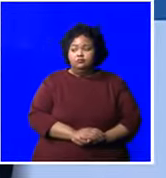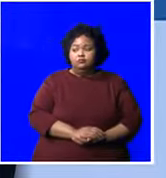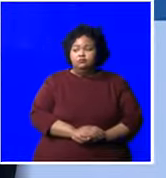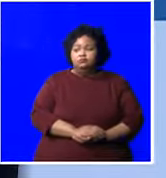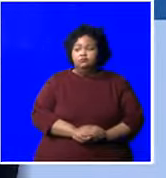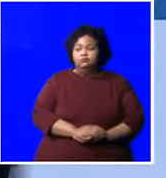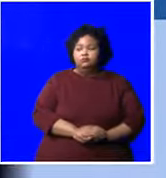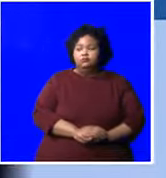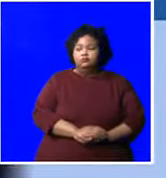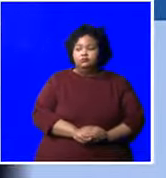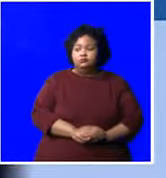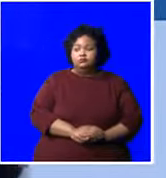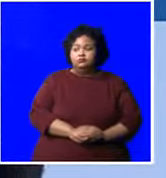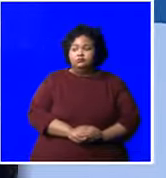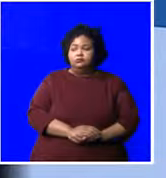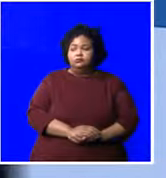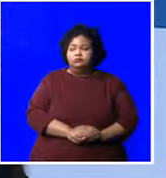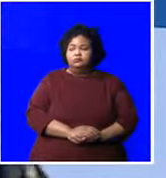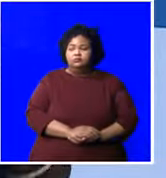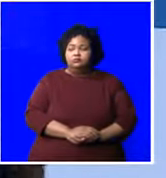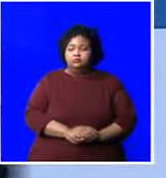kubantu.